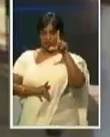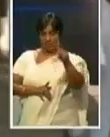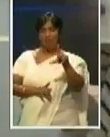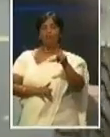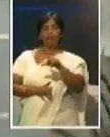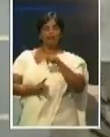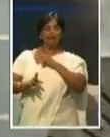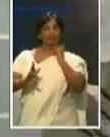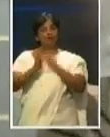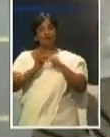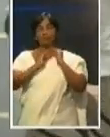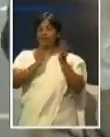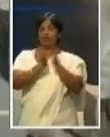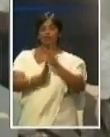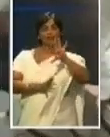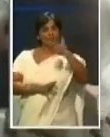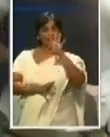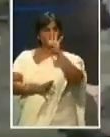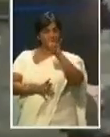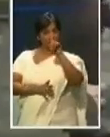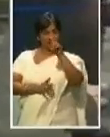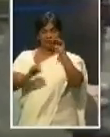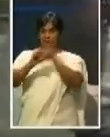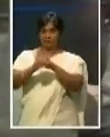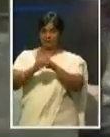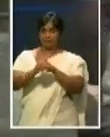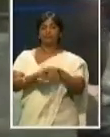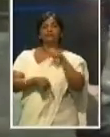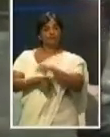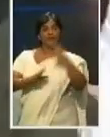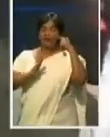අතර සම්බන්ධීකරණ මධ්‍යස්ථාන 541ක්